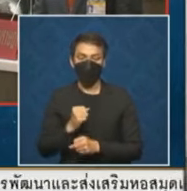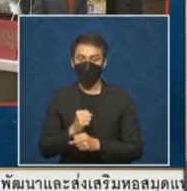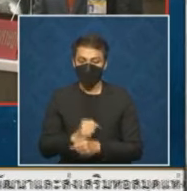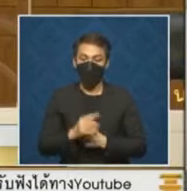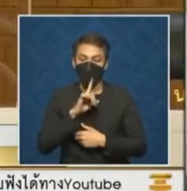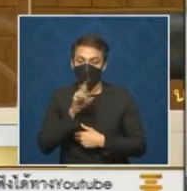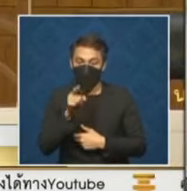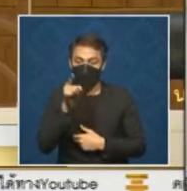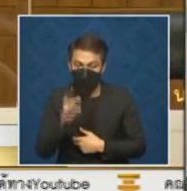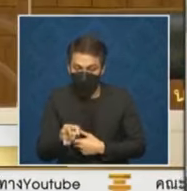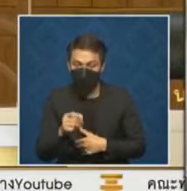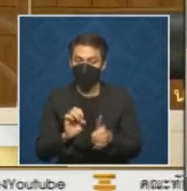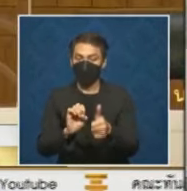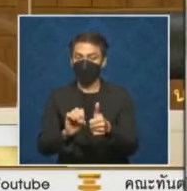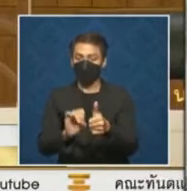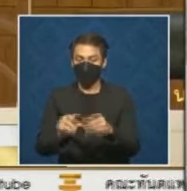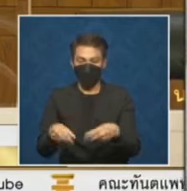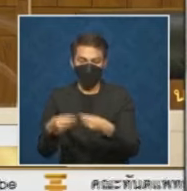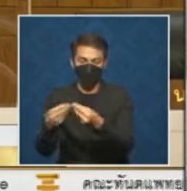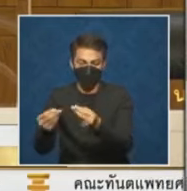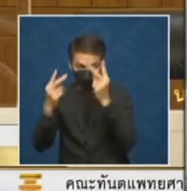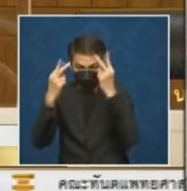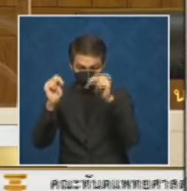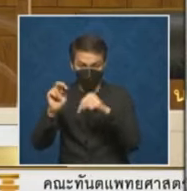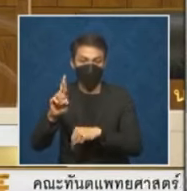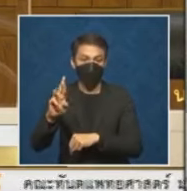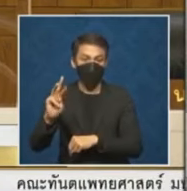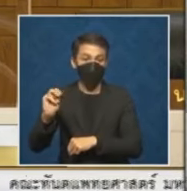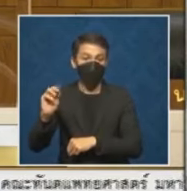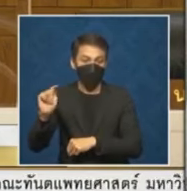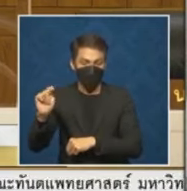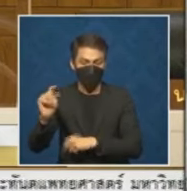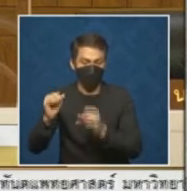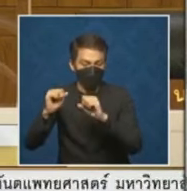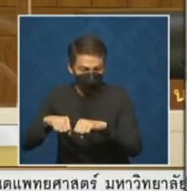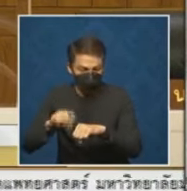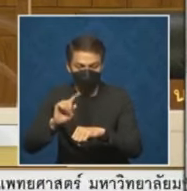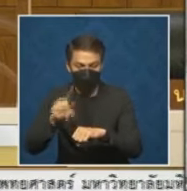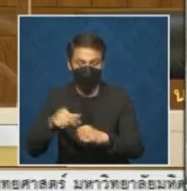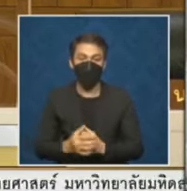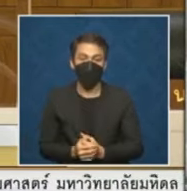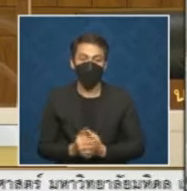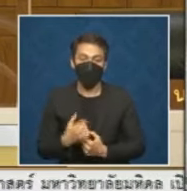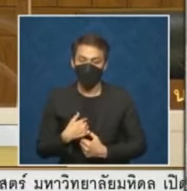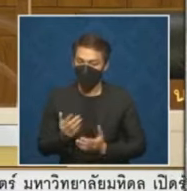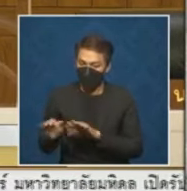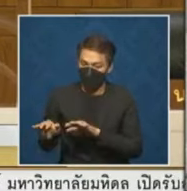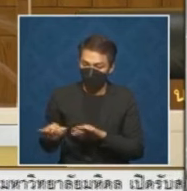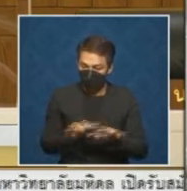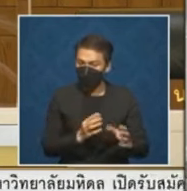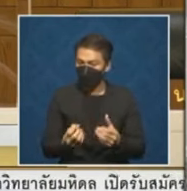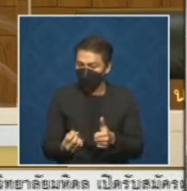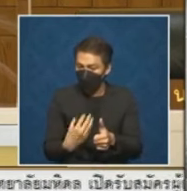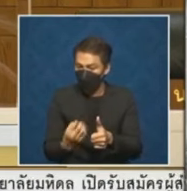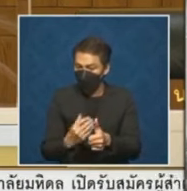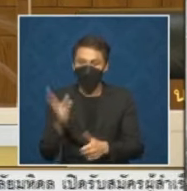ตย์น ะ ในขณะเดียวกันหัวหน้าก็พูดได้แต่เพียงว่าเลี้ยงได้แต่ตัวส่วนหัวใจเ